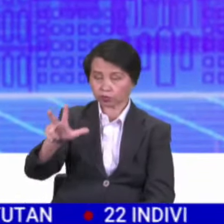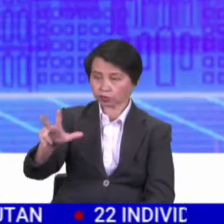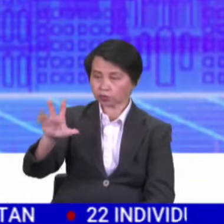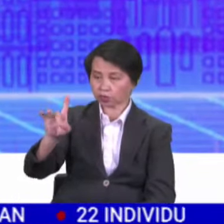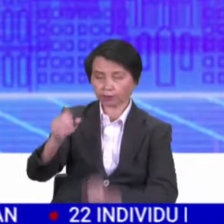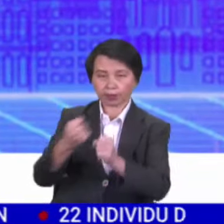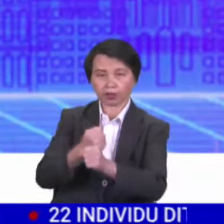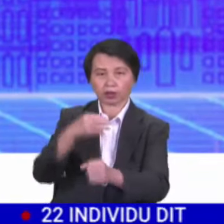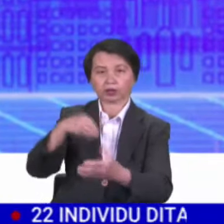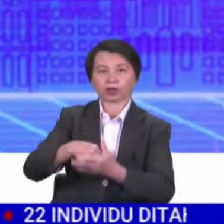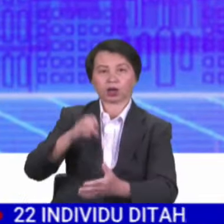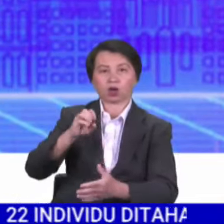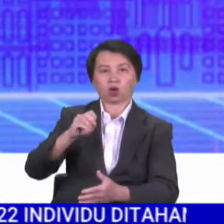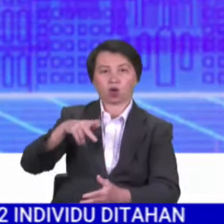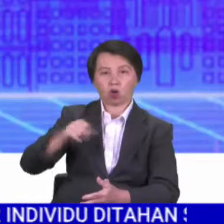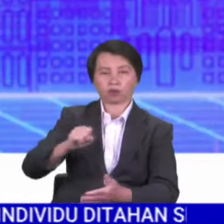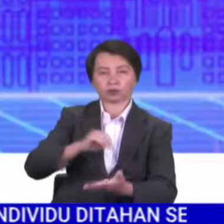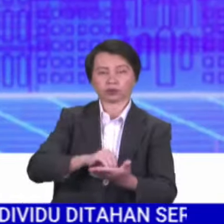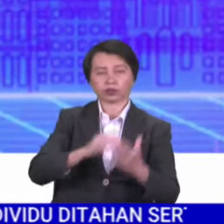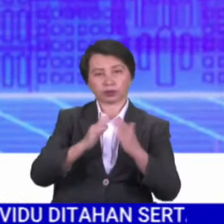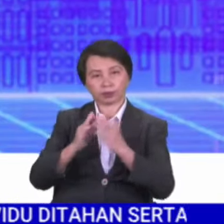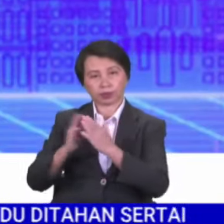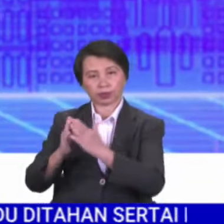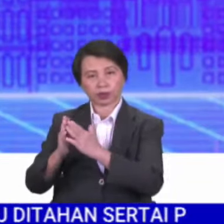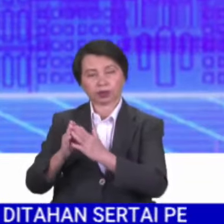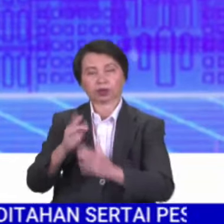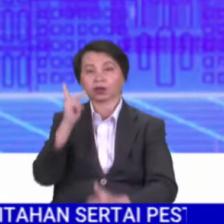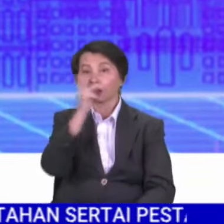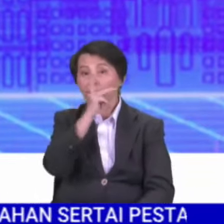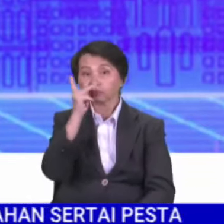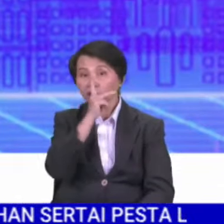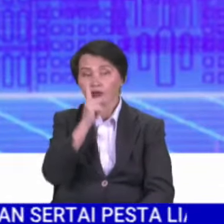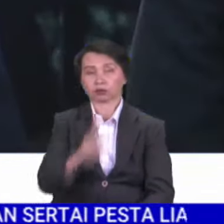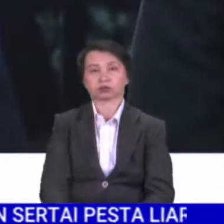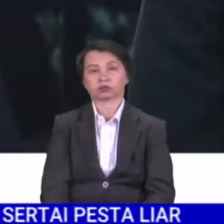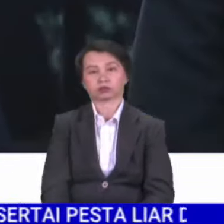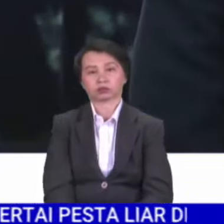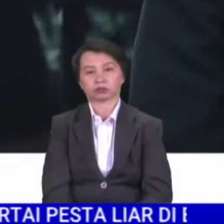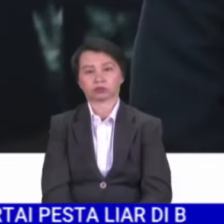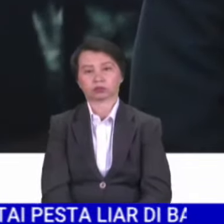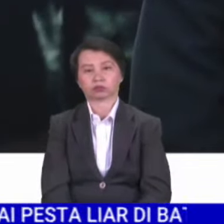tahun dalam Ops Leslie di Bandar Damai Perdana, Kajang.